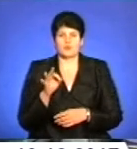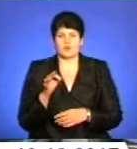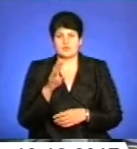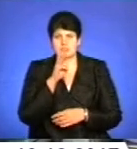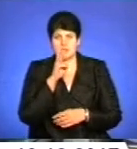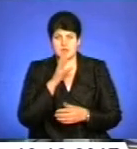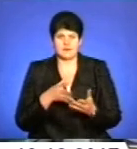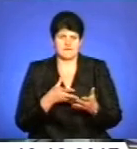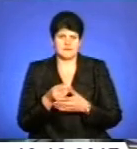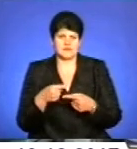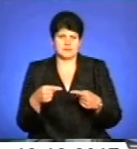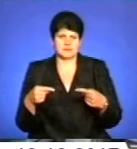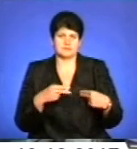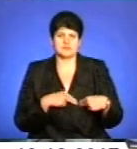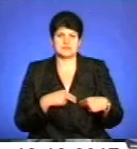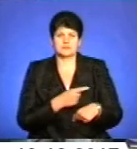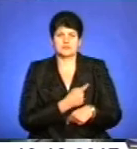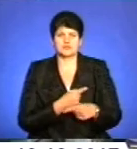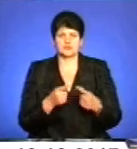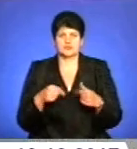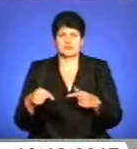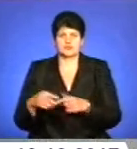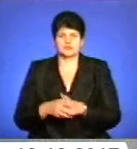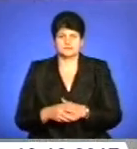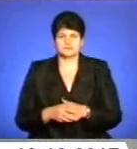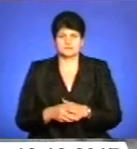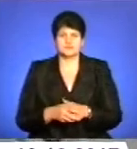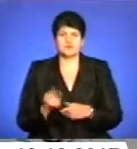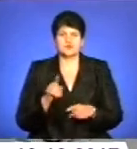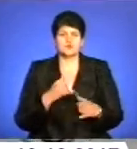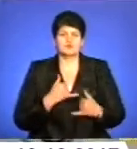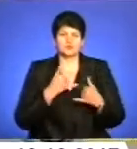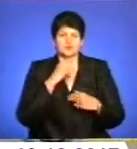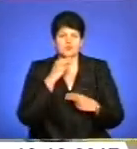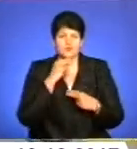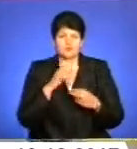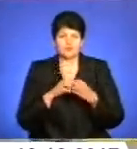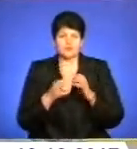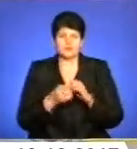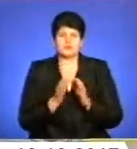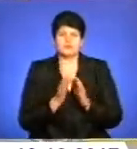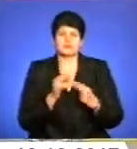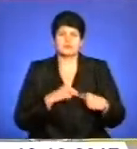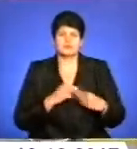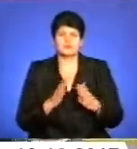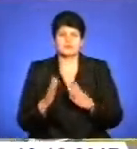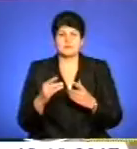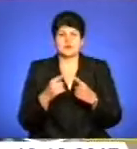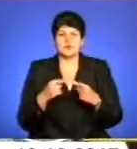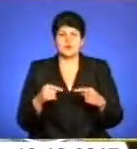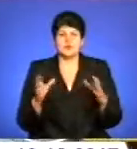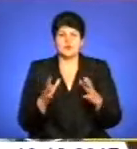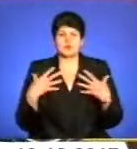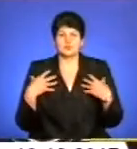по виплатах працівників медичної галузі. Щоб привернути увагу до проблеми, працівники системи охорони здоров'я у